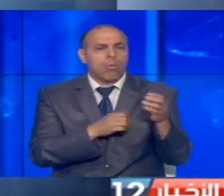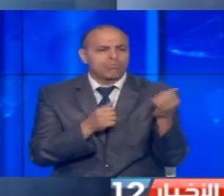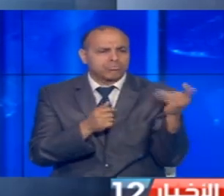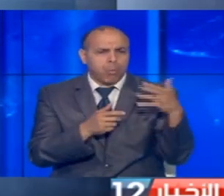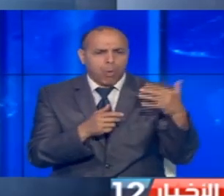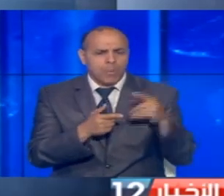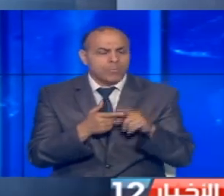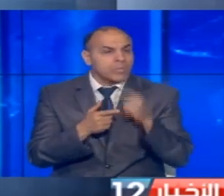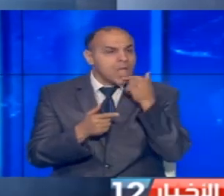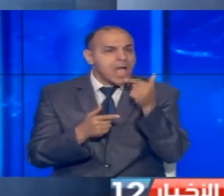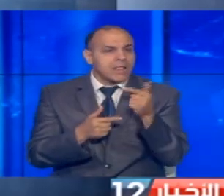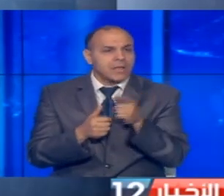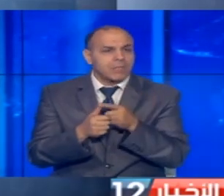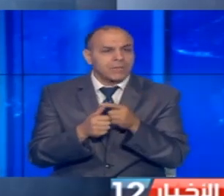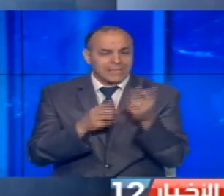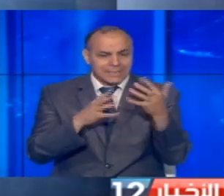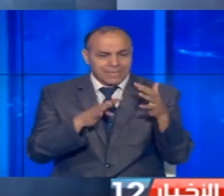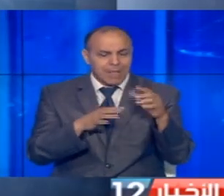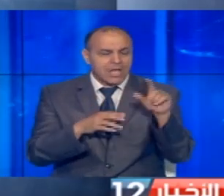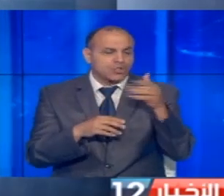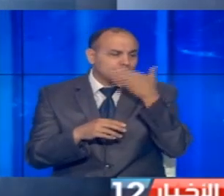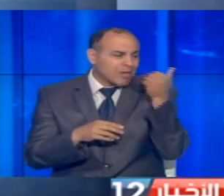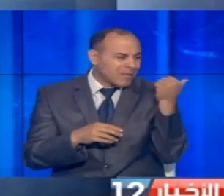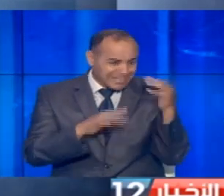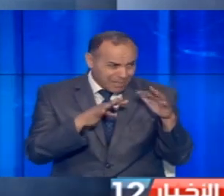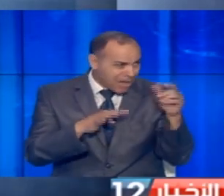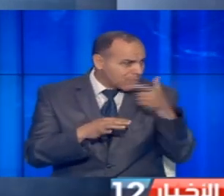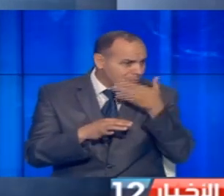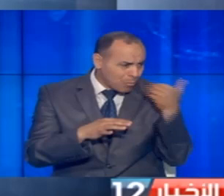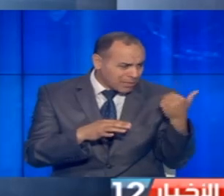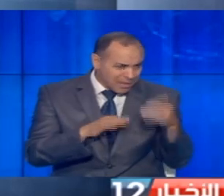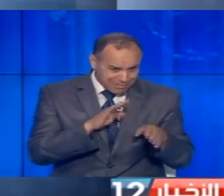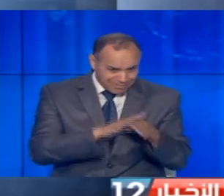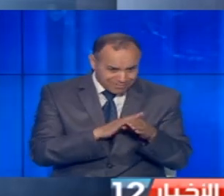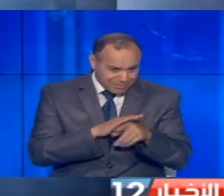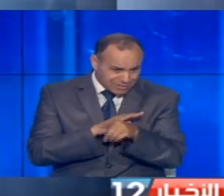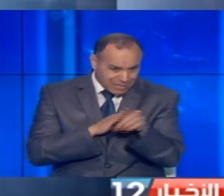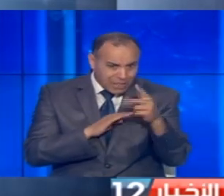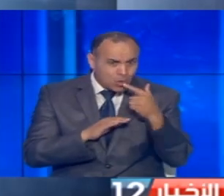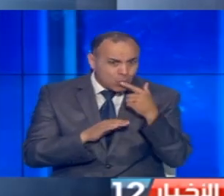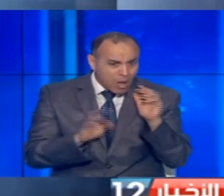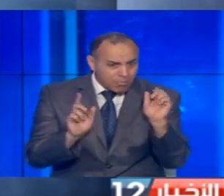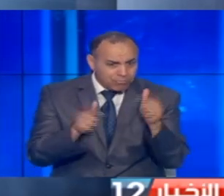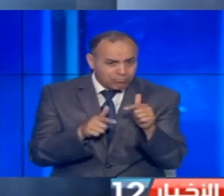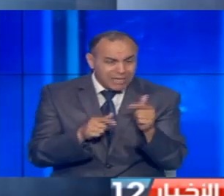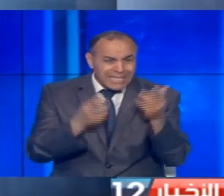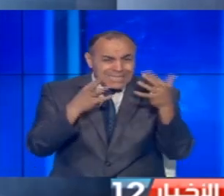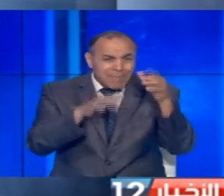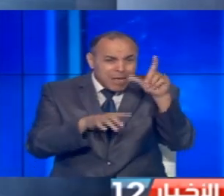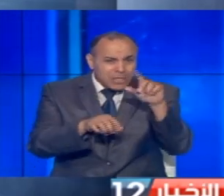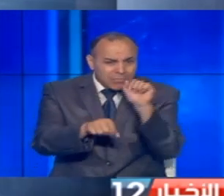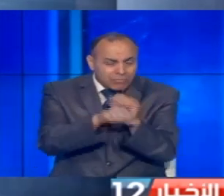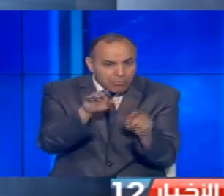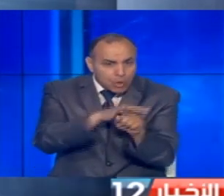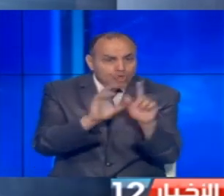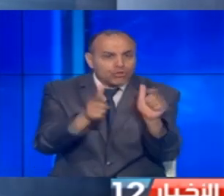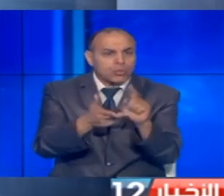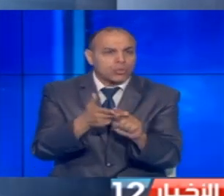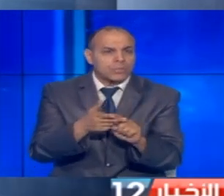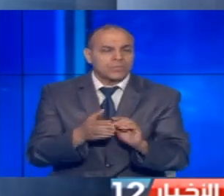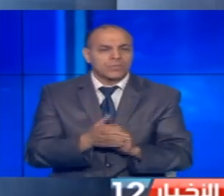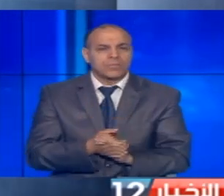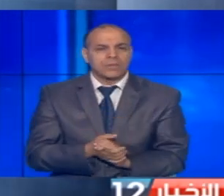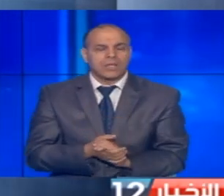5986 مجتاز منهم 900 في شهر رمضان هذايا، معنى من بداية رمضان إلى 3 جوان وقفنا 900 مجتاز.